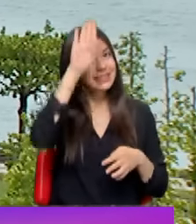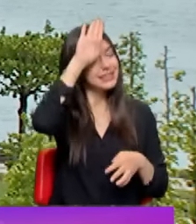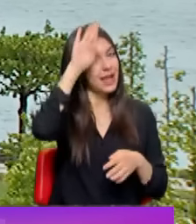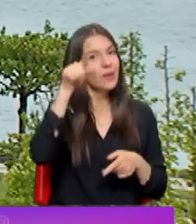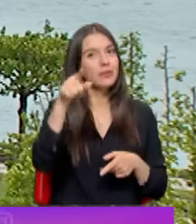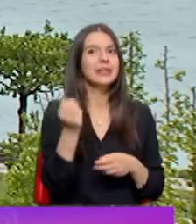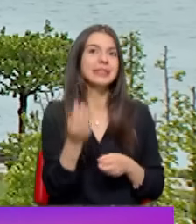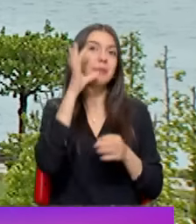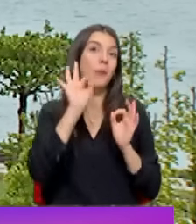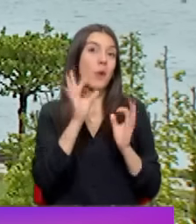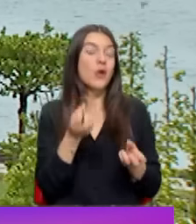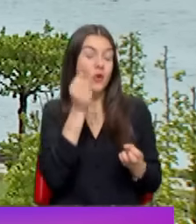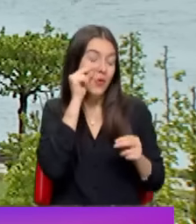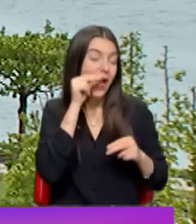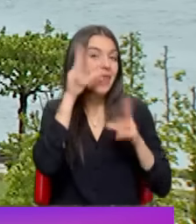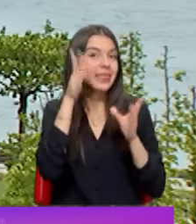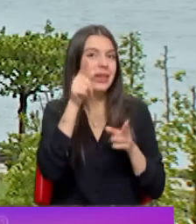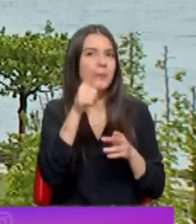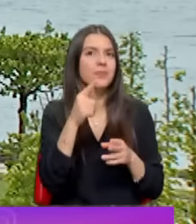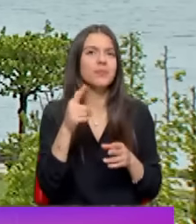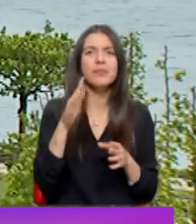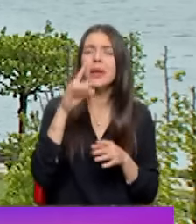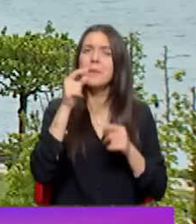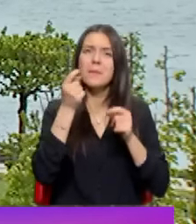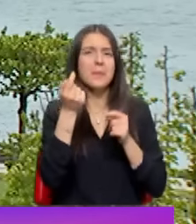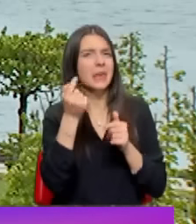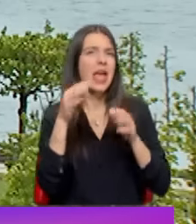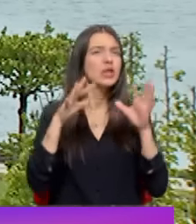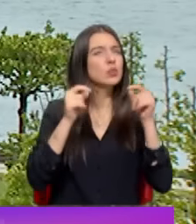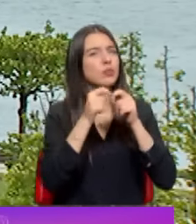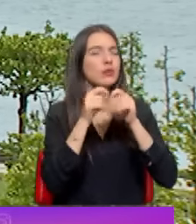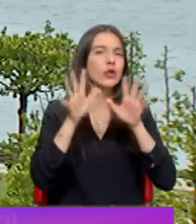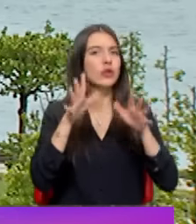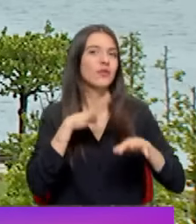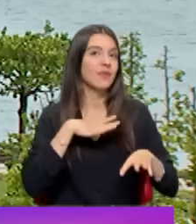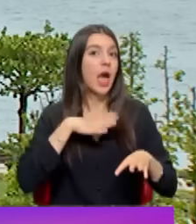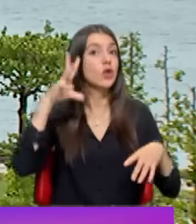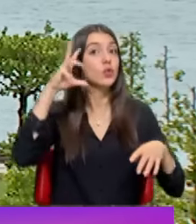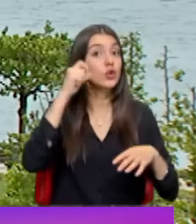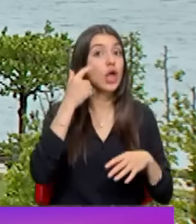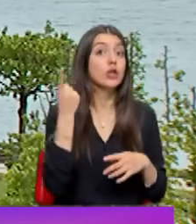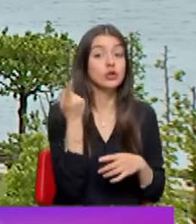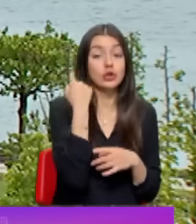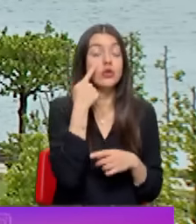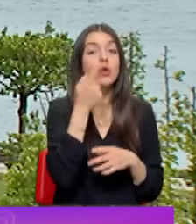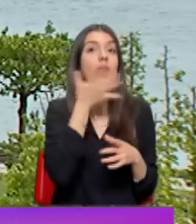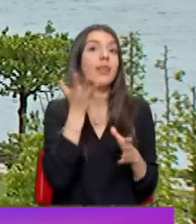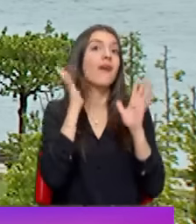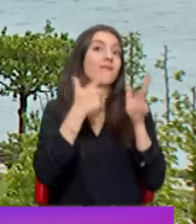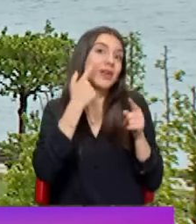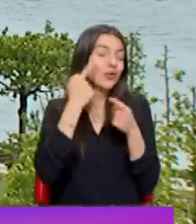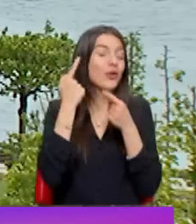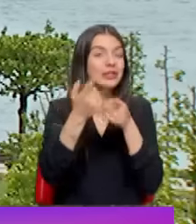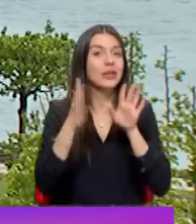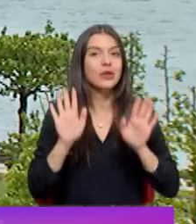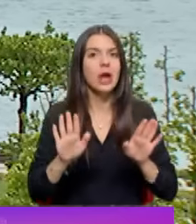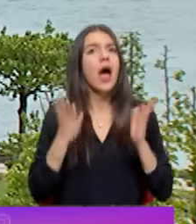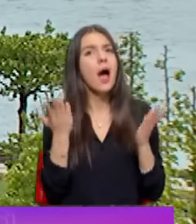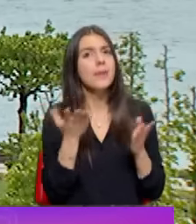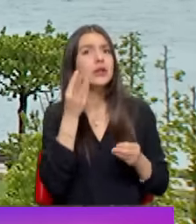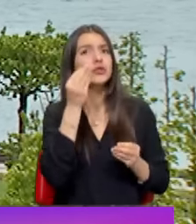böyle bir sabaha uyandı. Parçalı ve az bulutlu bir gökyüzü hakim. Güneş düne göre çok daha fazla kendini gösteriyor. Ama çok